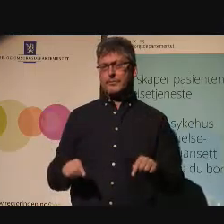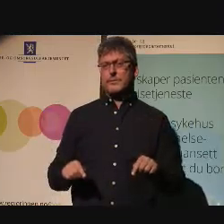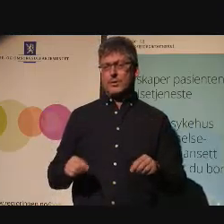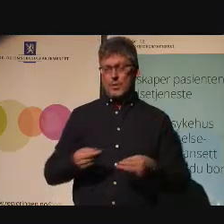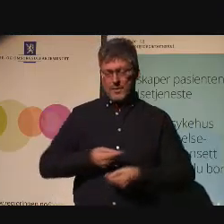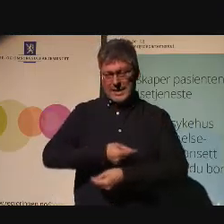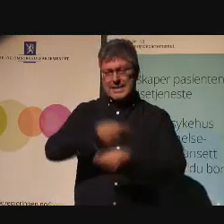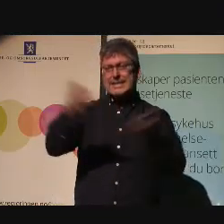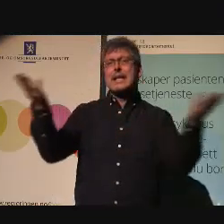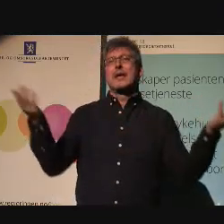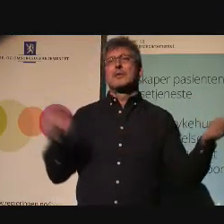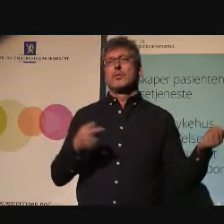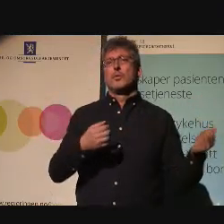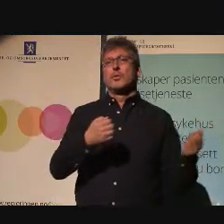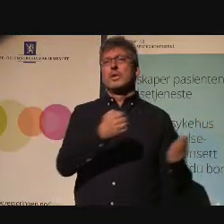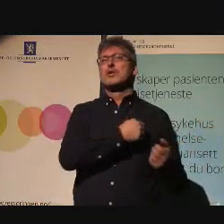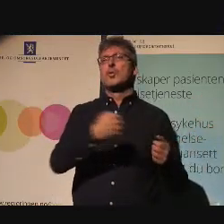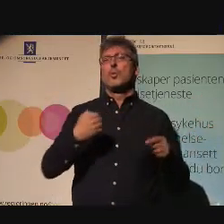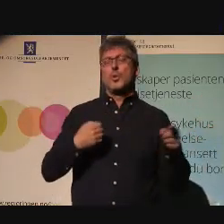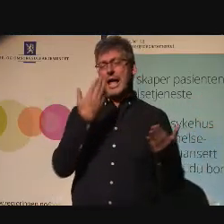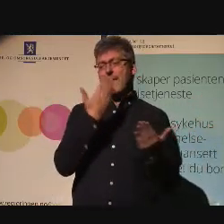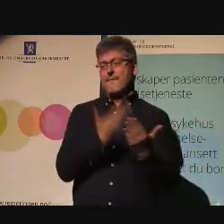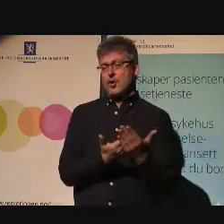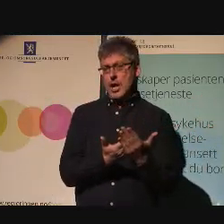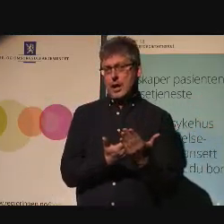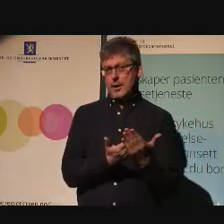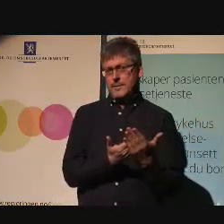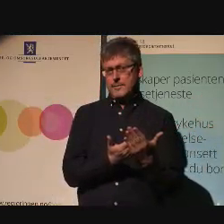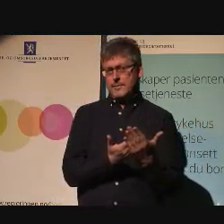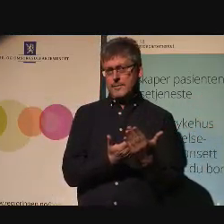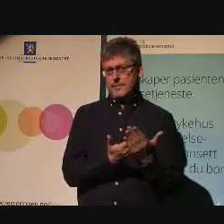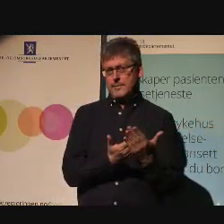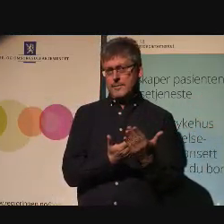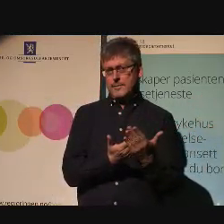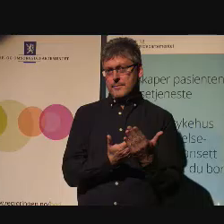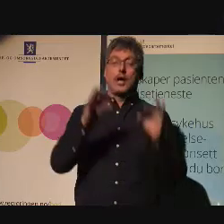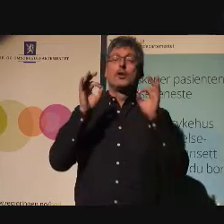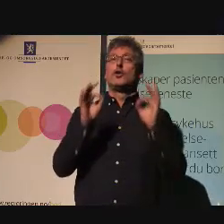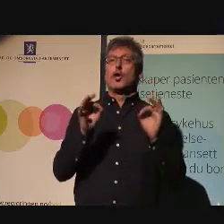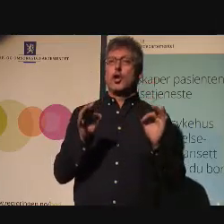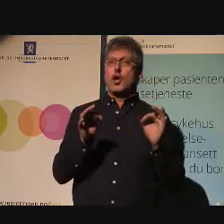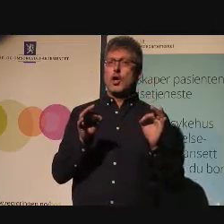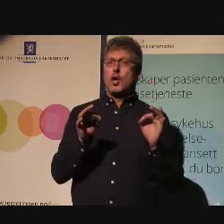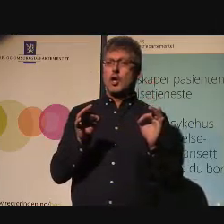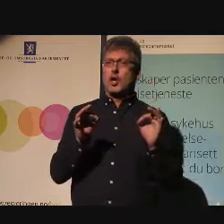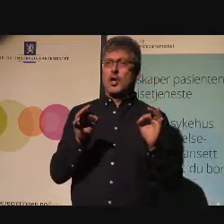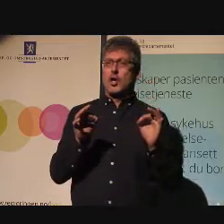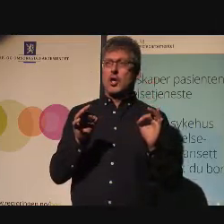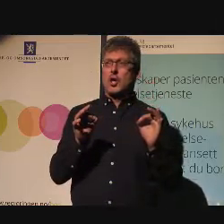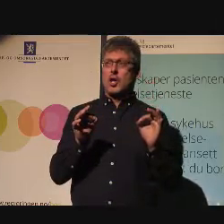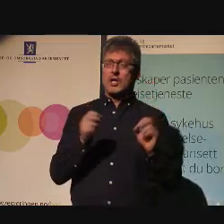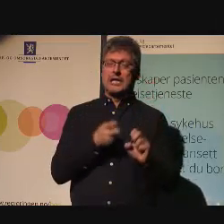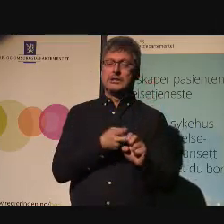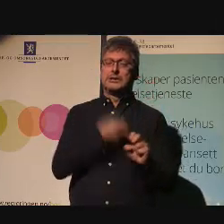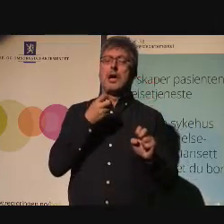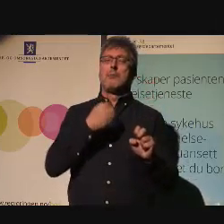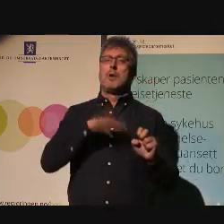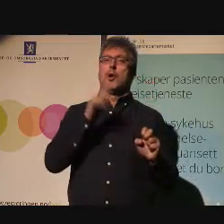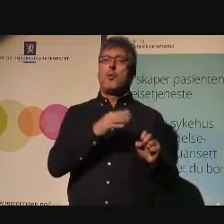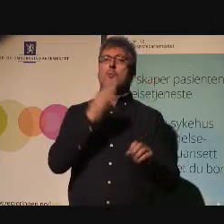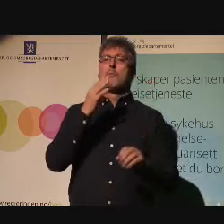sendt til Stortinget et forslag som veldig tydelig strammer opp rettssikkerheten til den